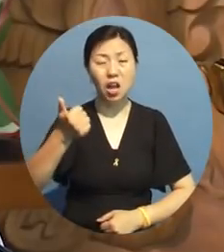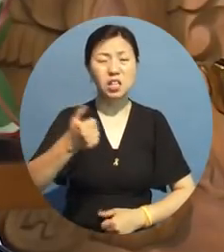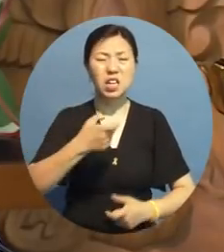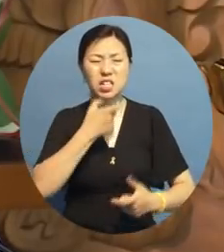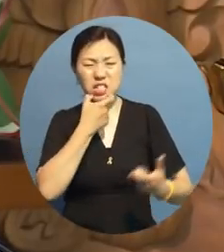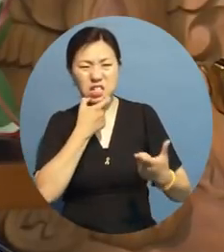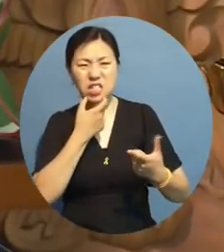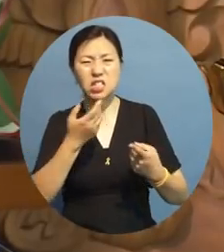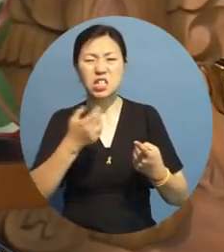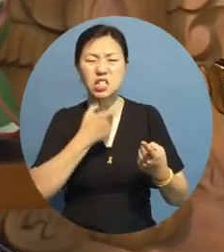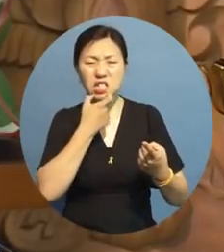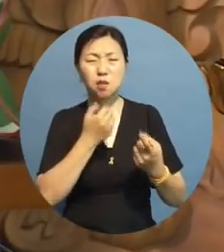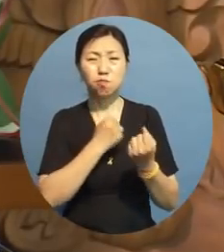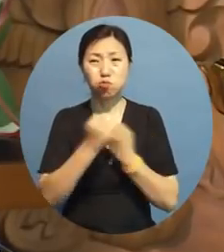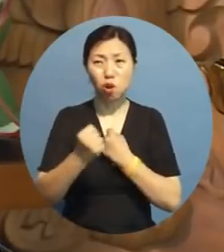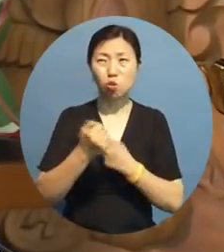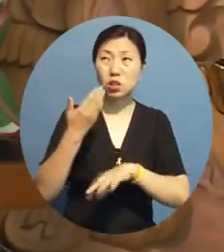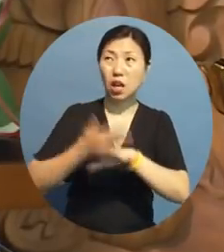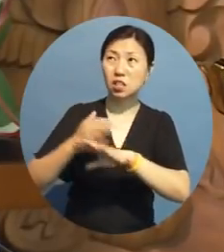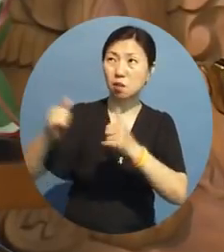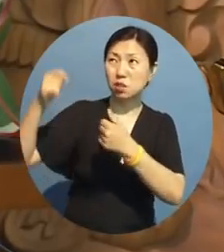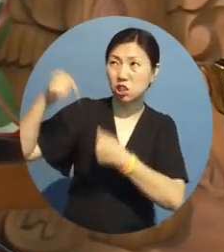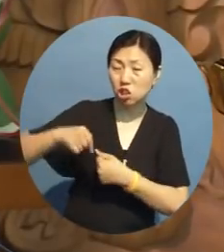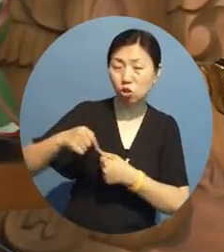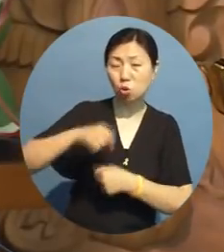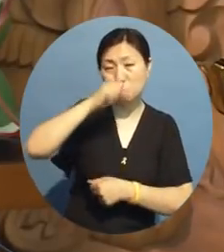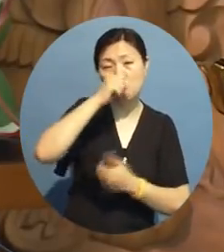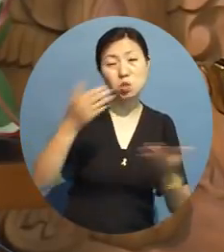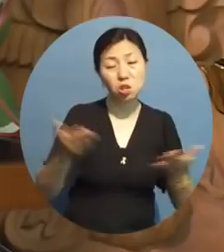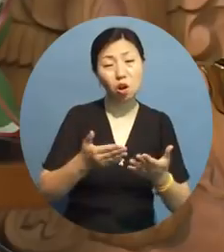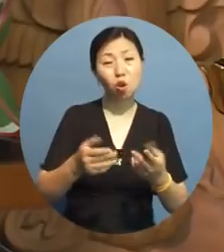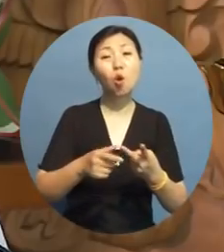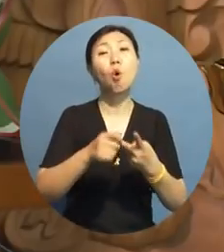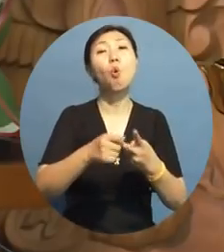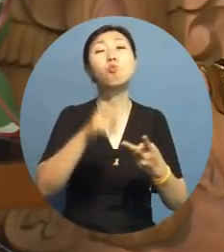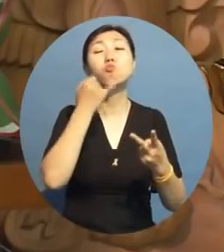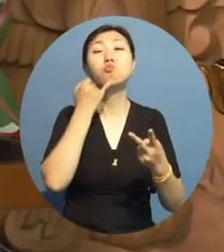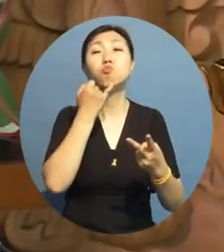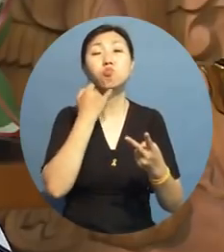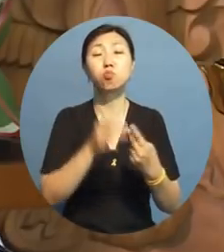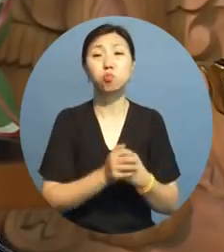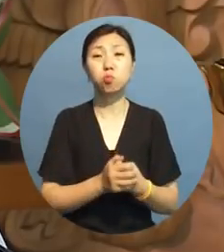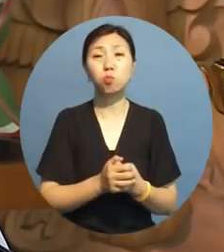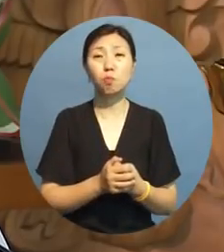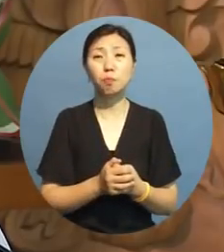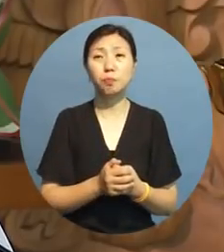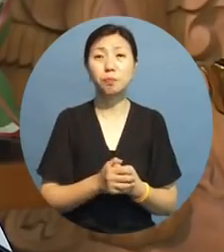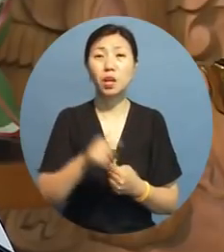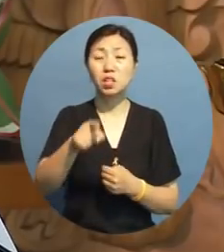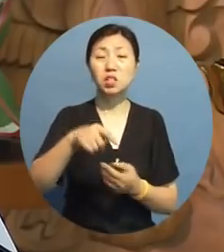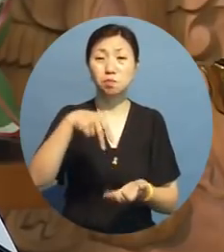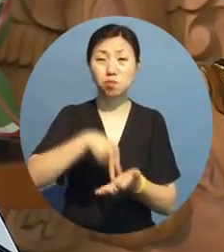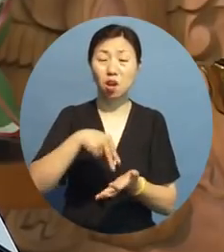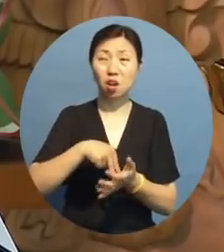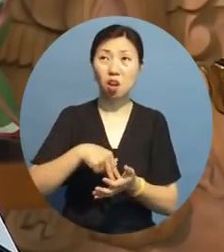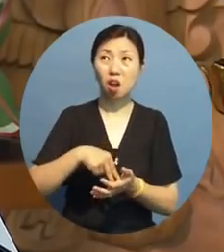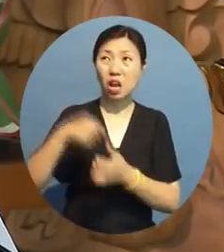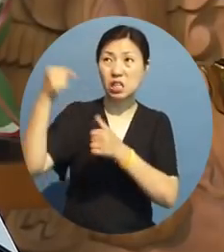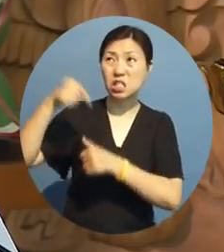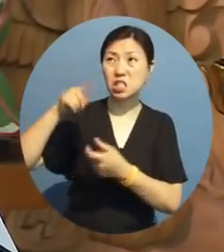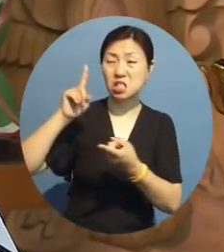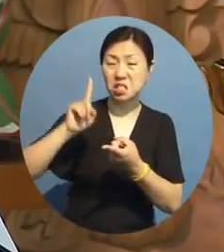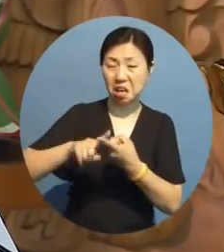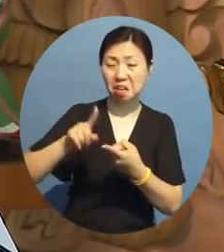하는 거는 안 하는 것보다 낫나. 낫잖아. 그래서 자기 수준이 그밖에 안 되면서 뭘 자꾸 높은